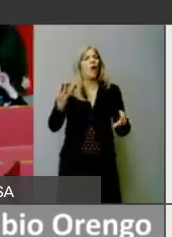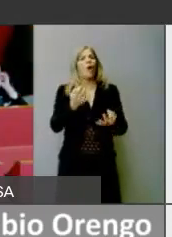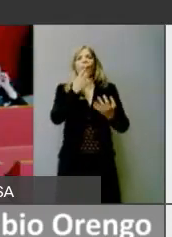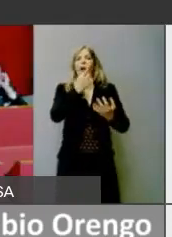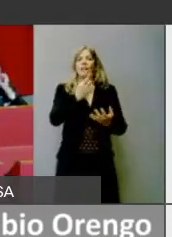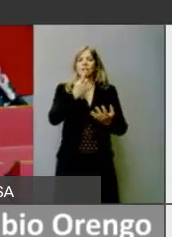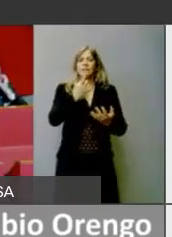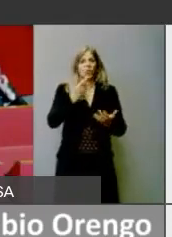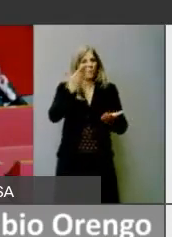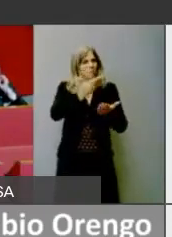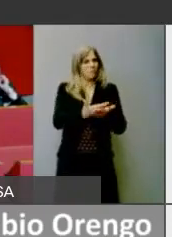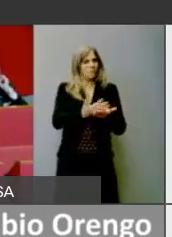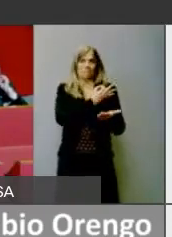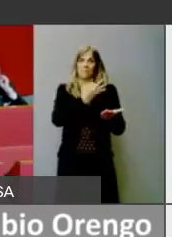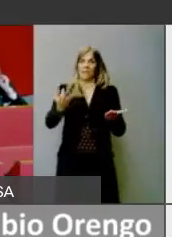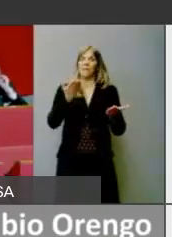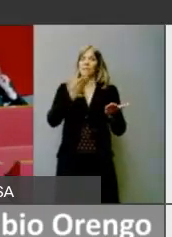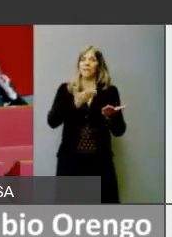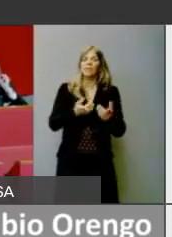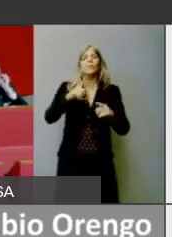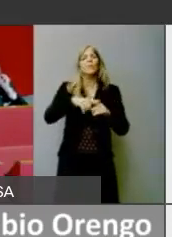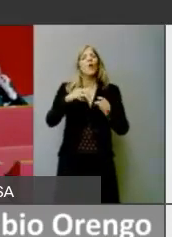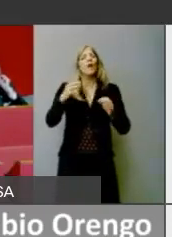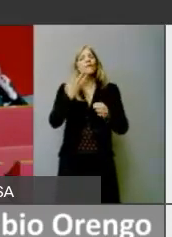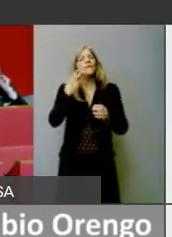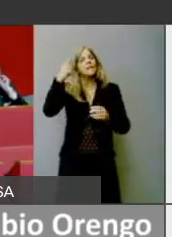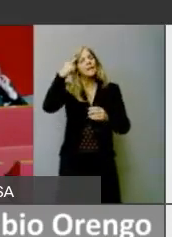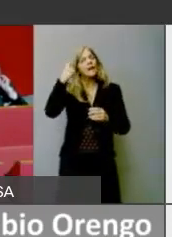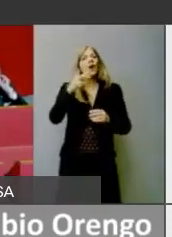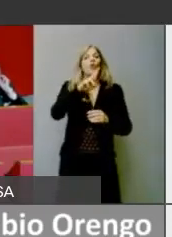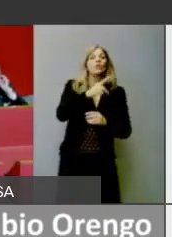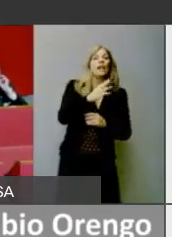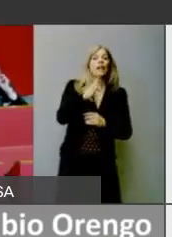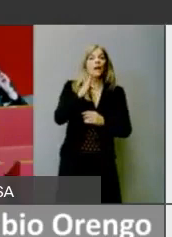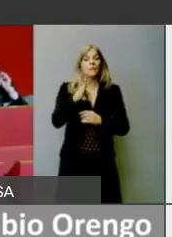per ricordare che a Rosanna Benzi fu intitolata ancora oggi,